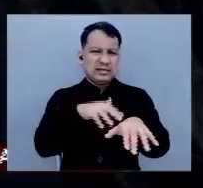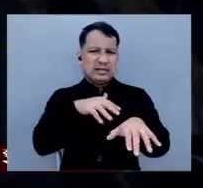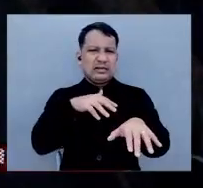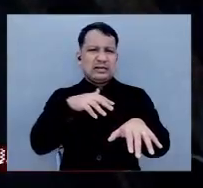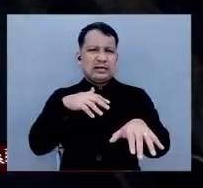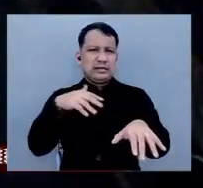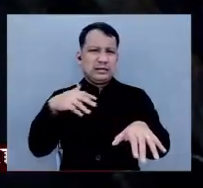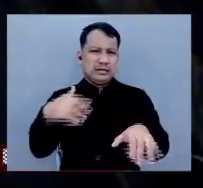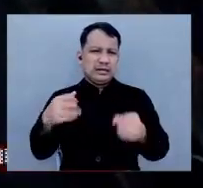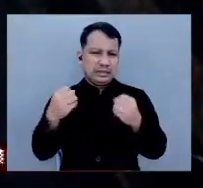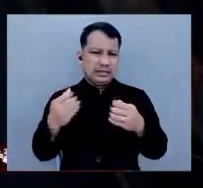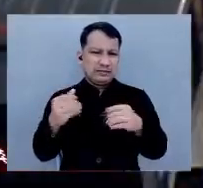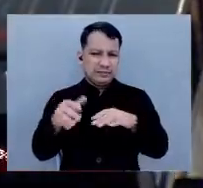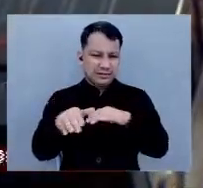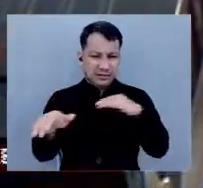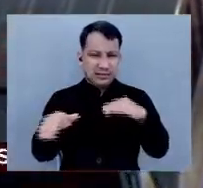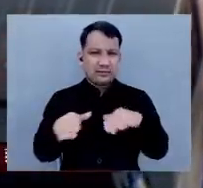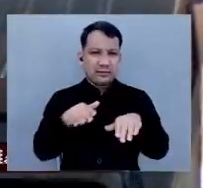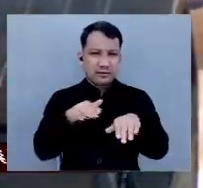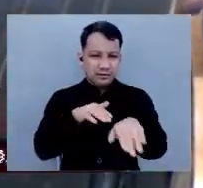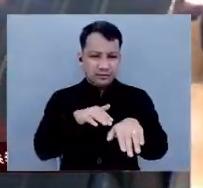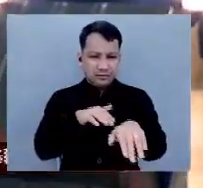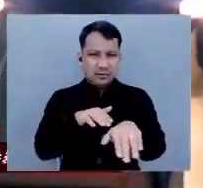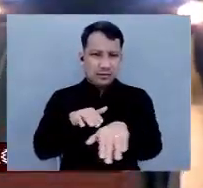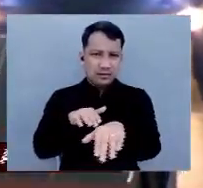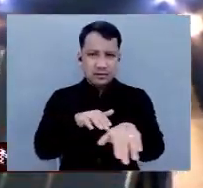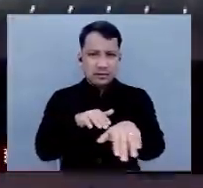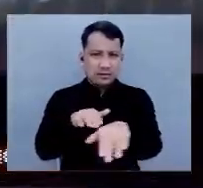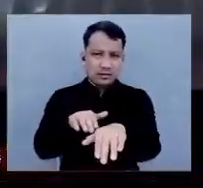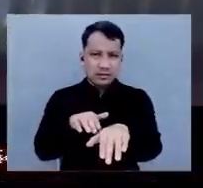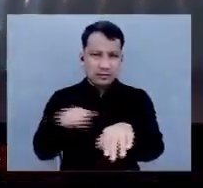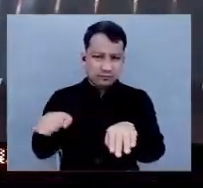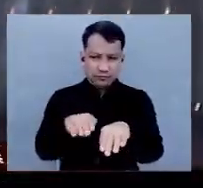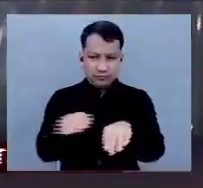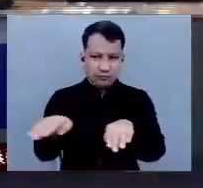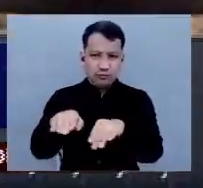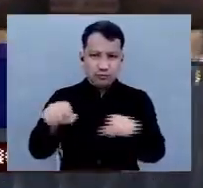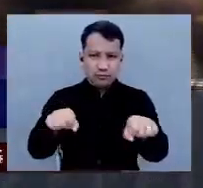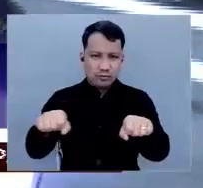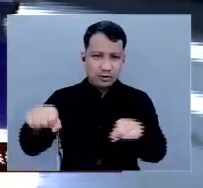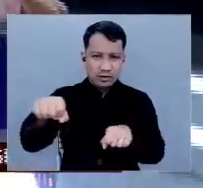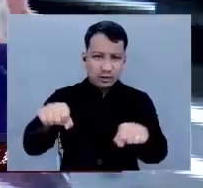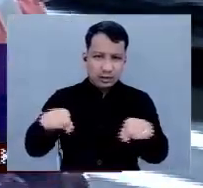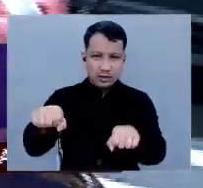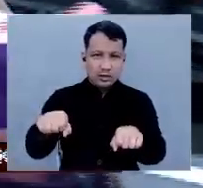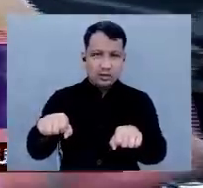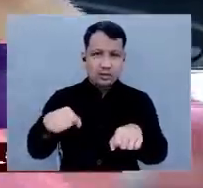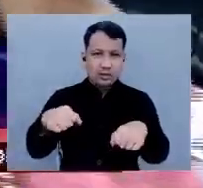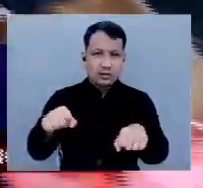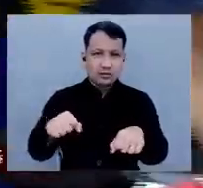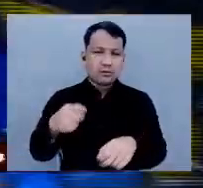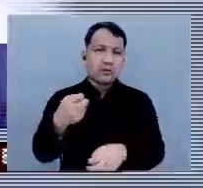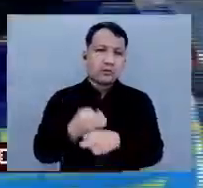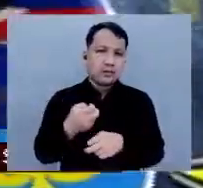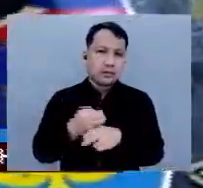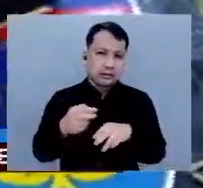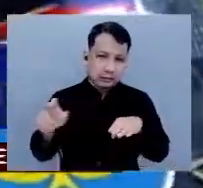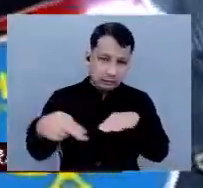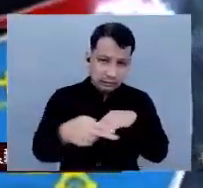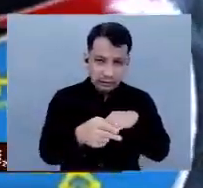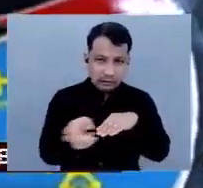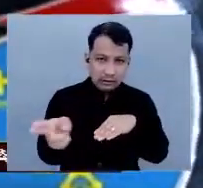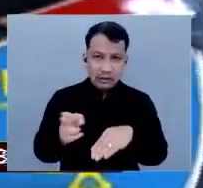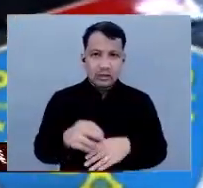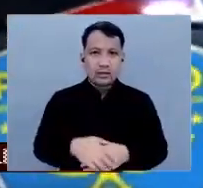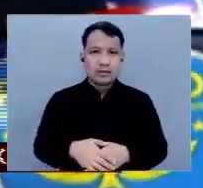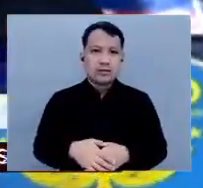Pag bumper to bumper ang traffic, kaliwat kanan ang pagsingit ng mga motorsiklo. Pero kahit ang ilang rider, hirap makalusot. Umuusad din